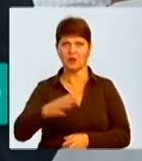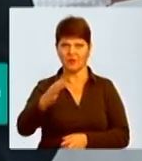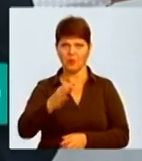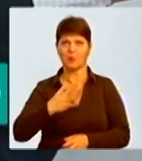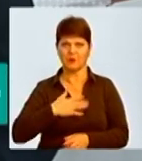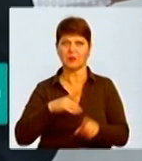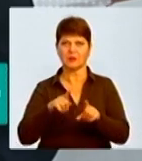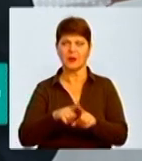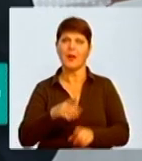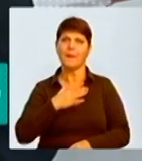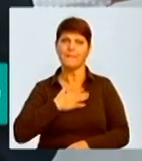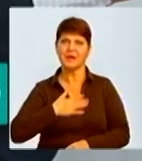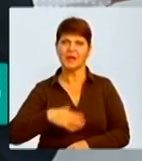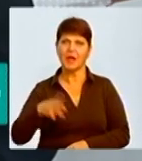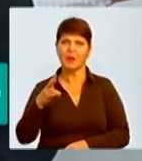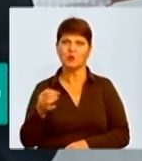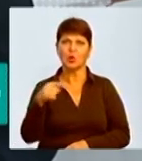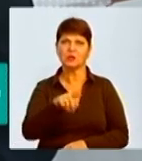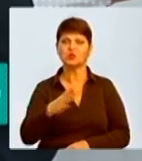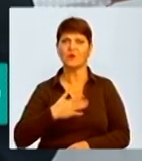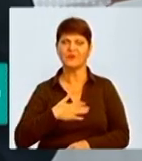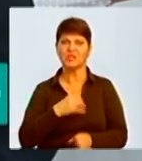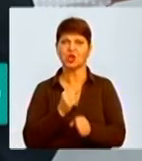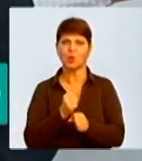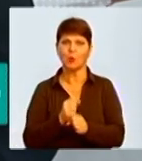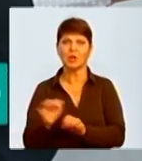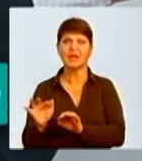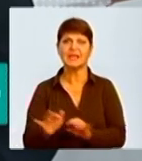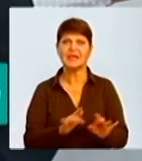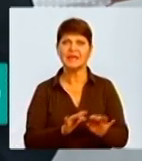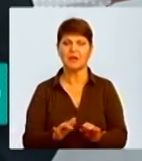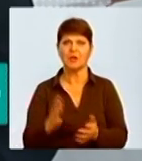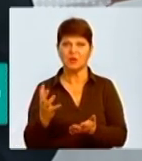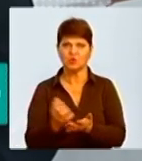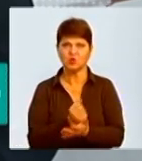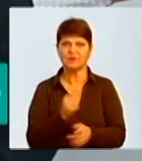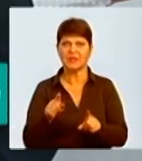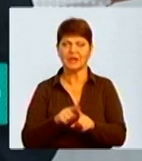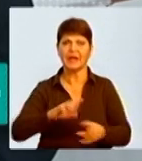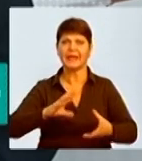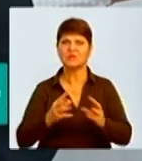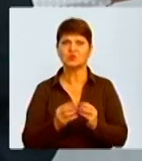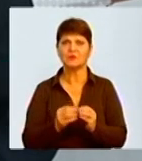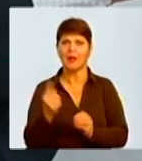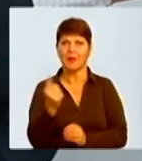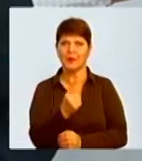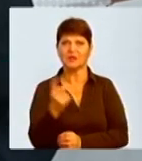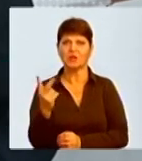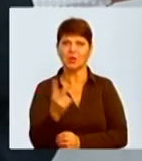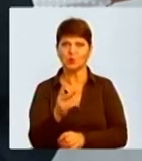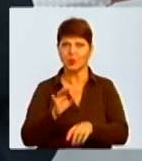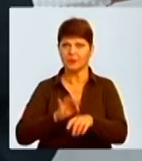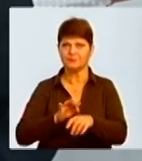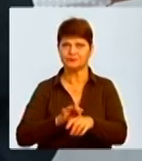Приємне те, що в нашій роботі і в нашій діяльності досягли таких результатів, що перша-друга стадія